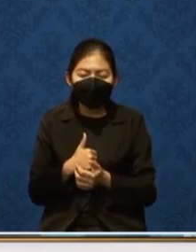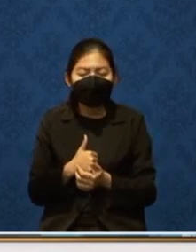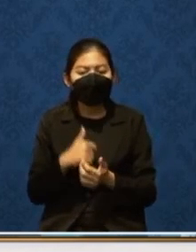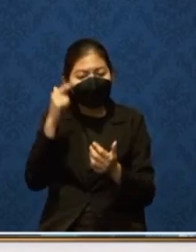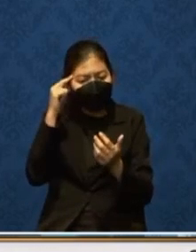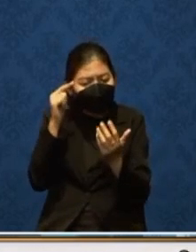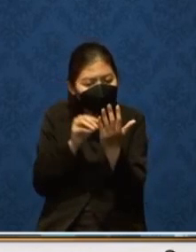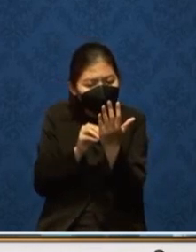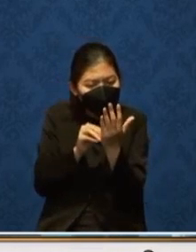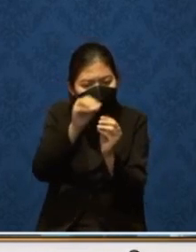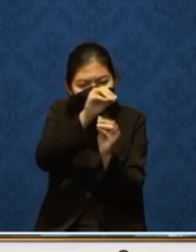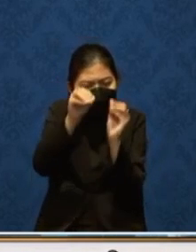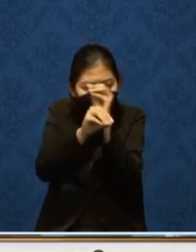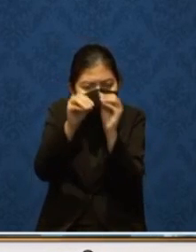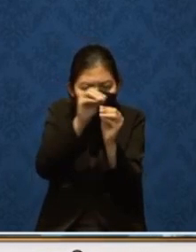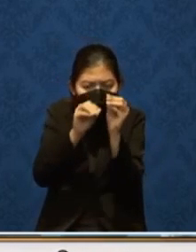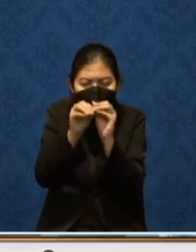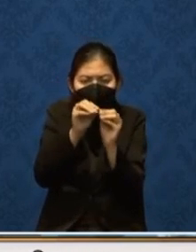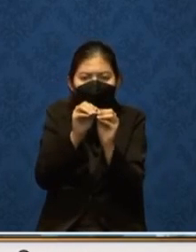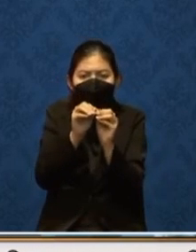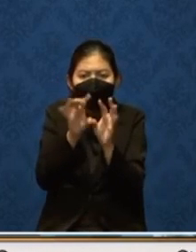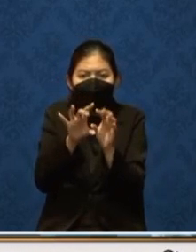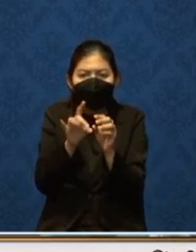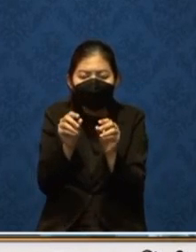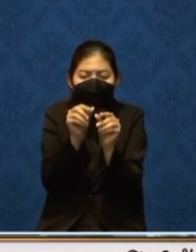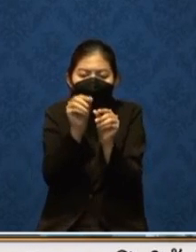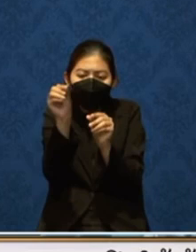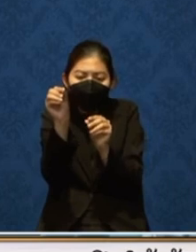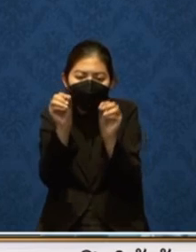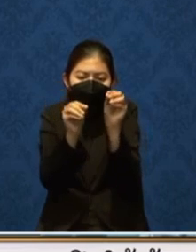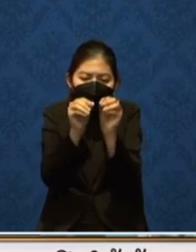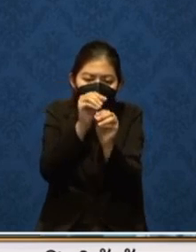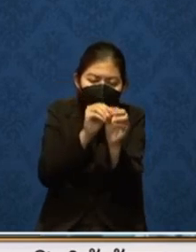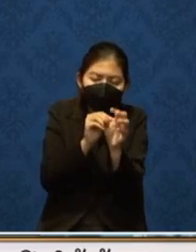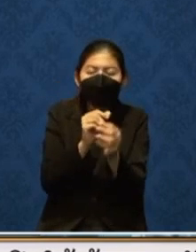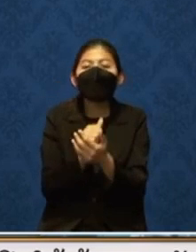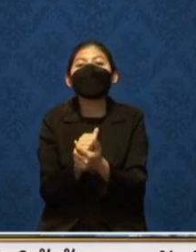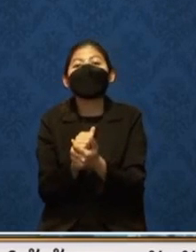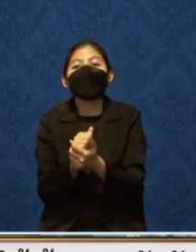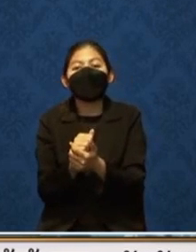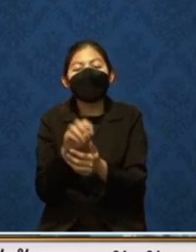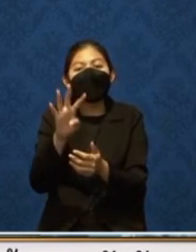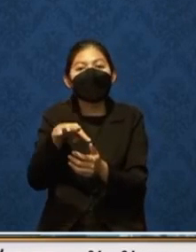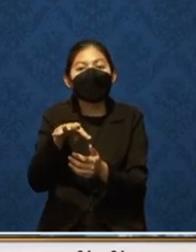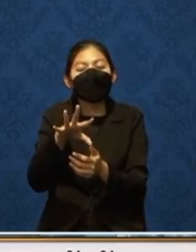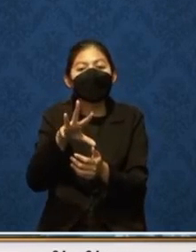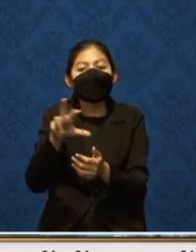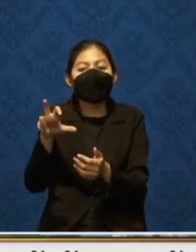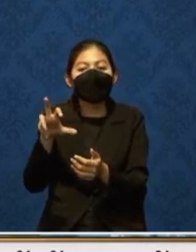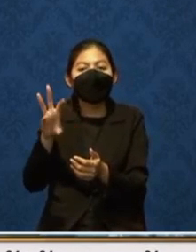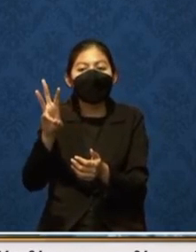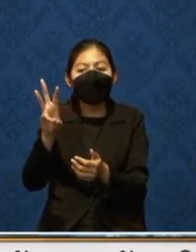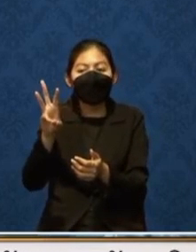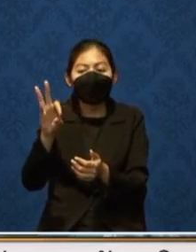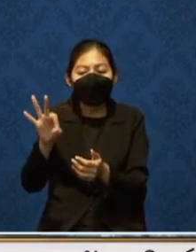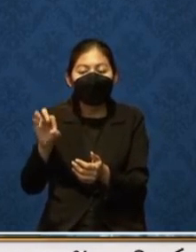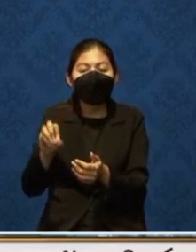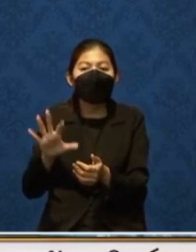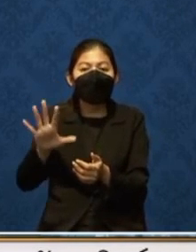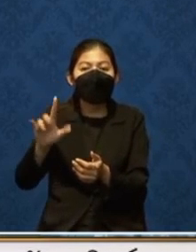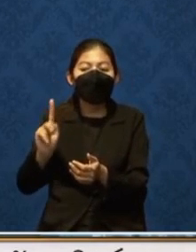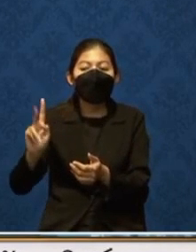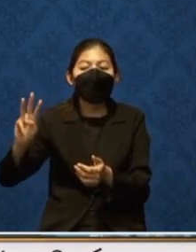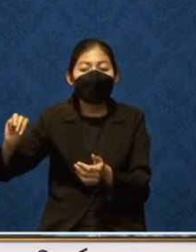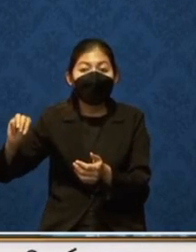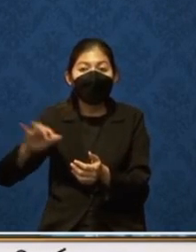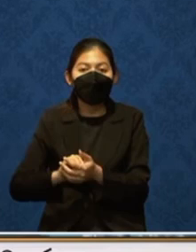ที่สิ่งที่เม่ากัอยู่เอามาขยับแนวเฉย ไมไดหเขาวหิออก4,395 กิโรเมตรค